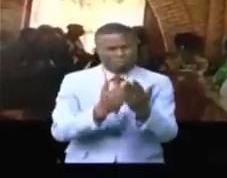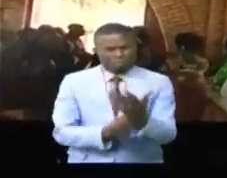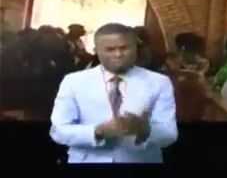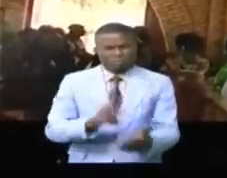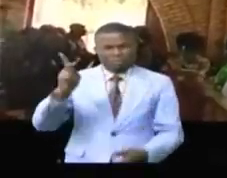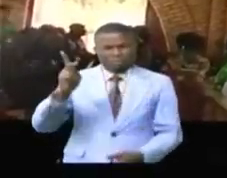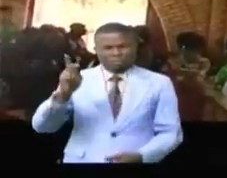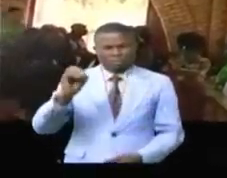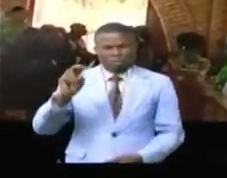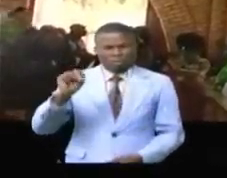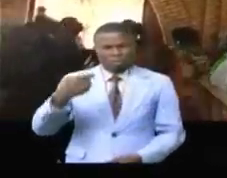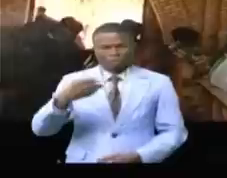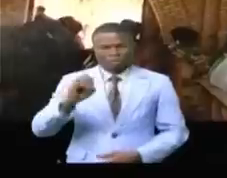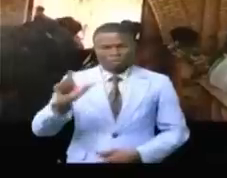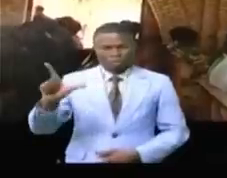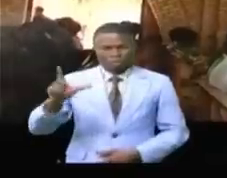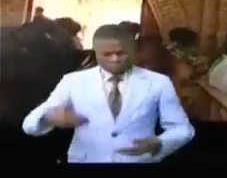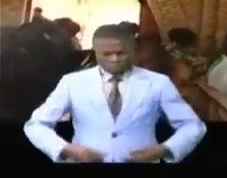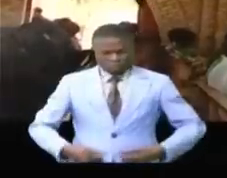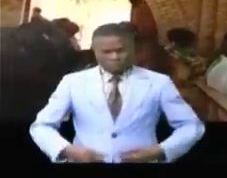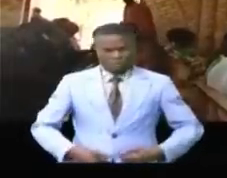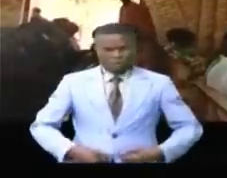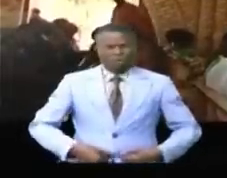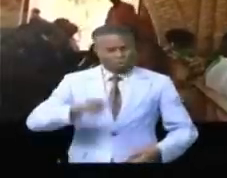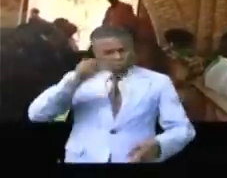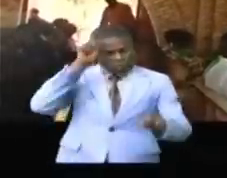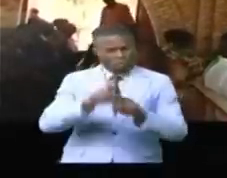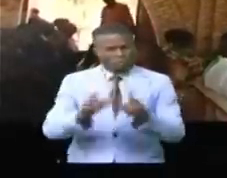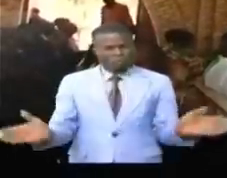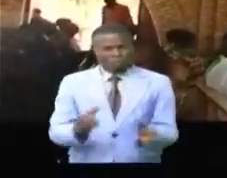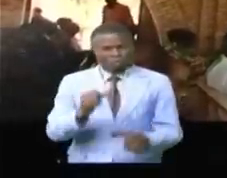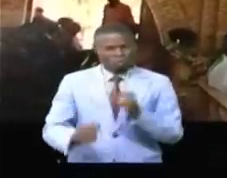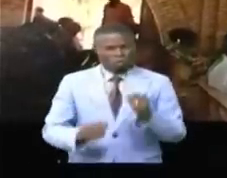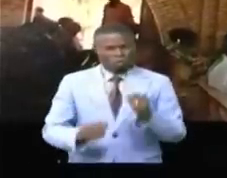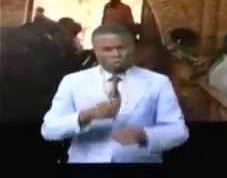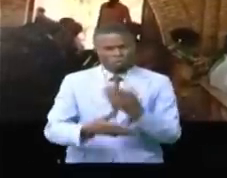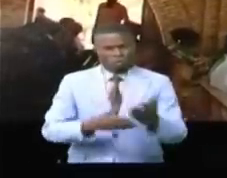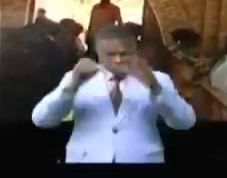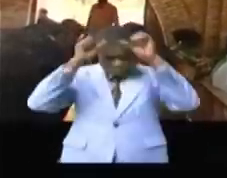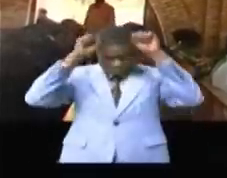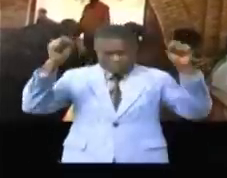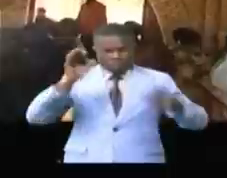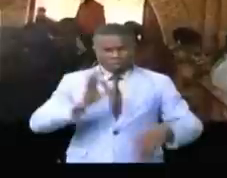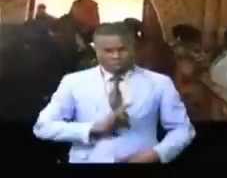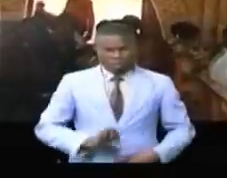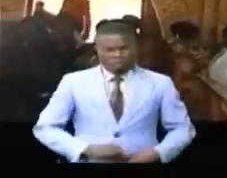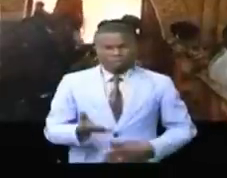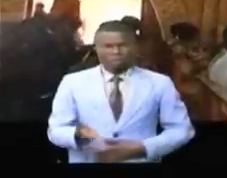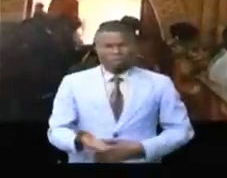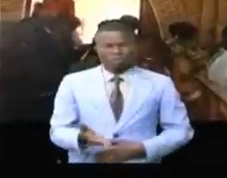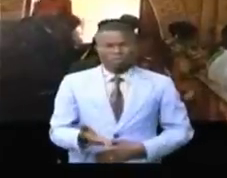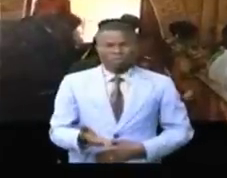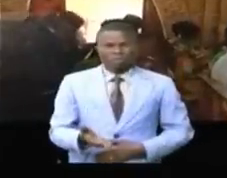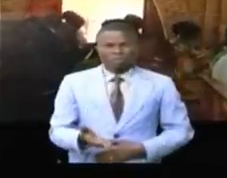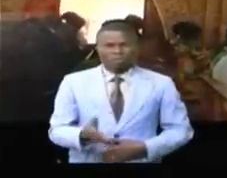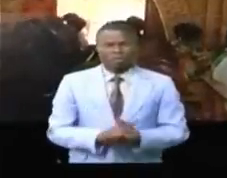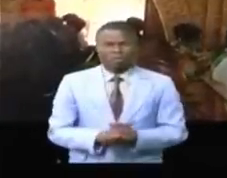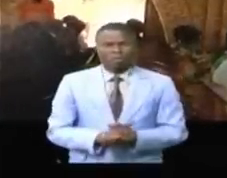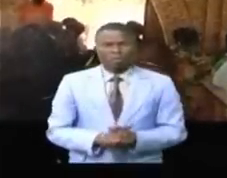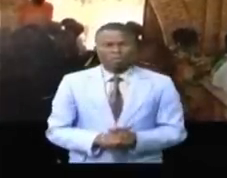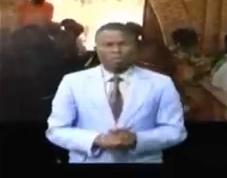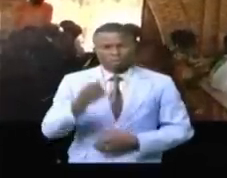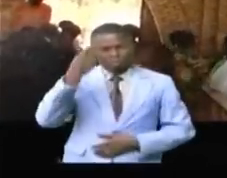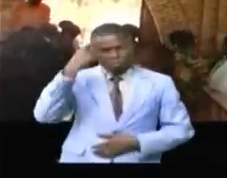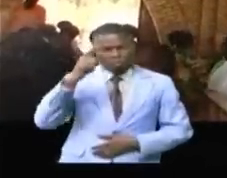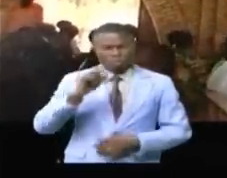Kongoulou, qui était un jeune frère. J'encourage les efforts menés par le président Félix-Antoine Tshisekedi Tshilombo